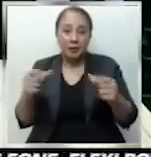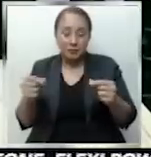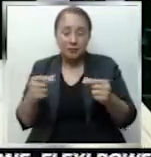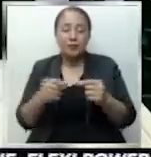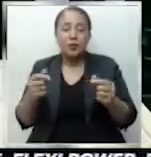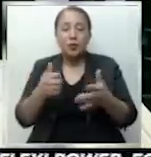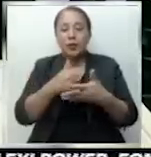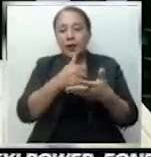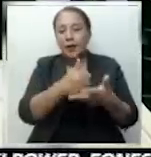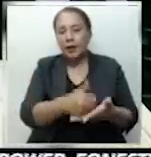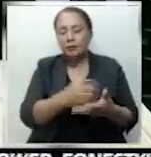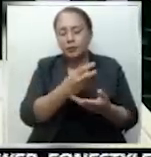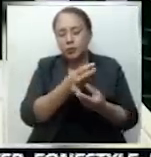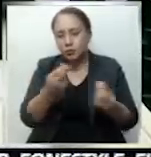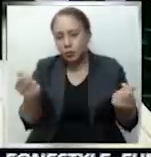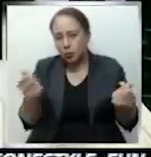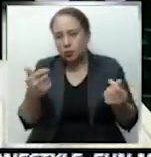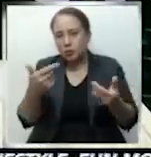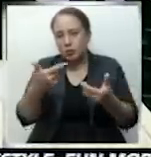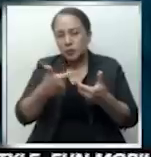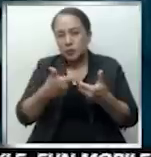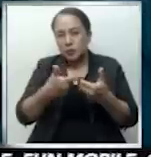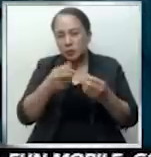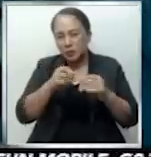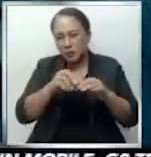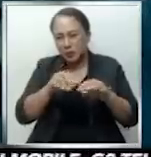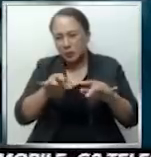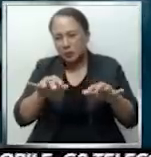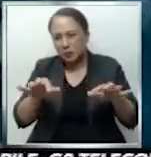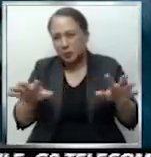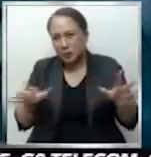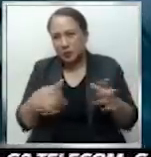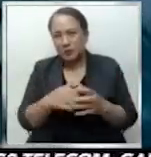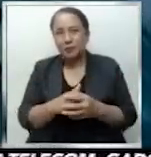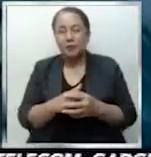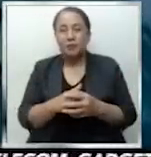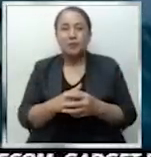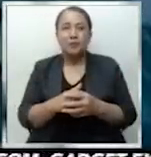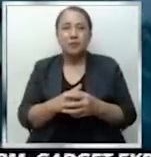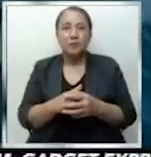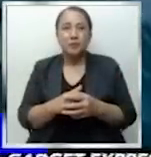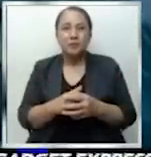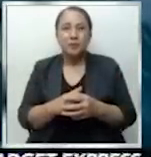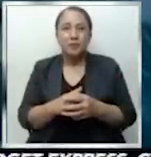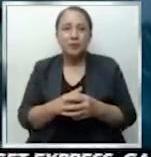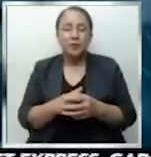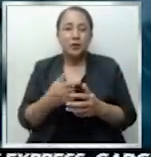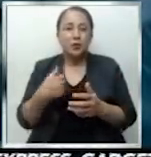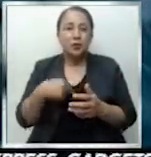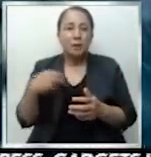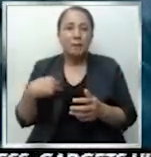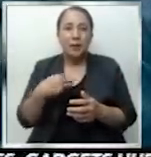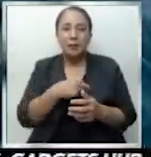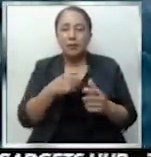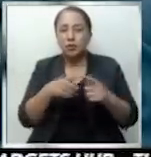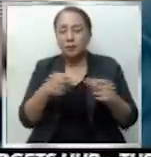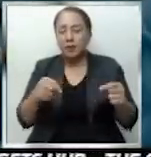sa pagdugon sa pagtagas ng karga nitong langis. These are the members of Japan Coast